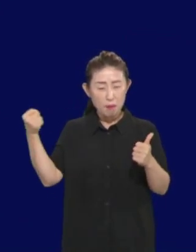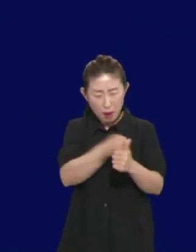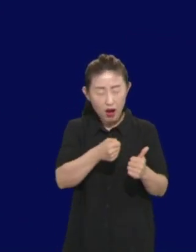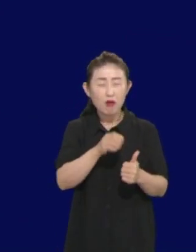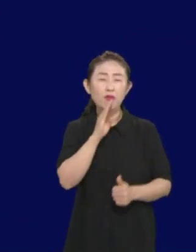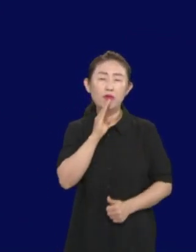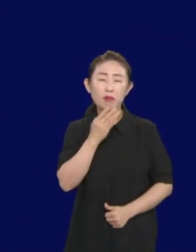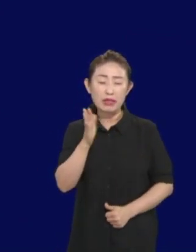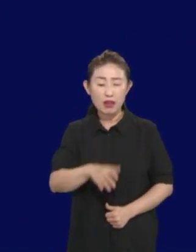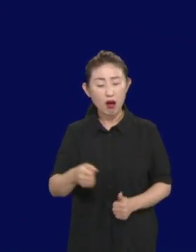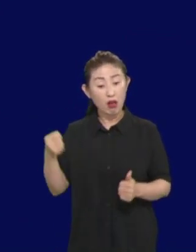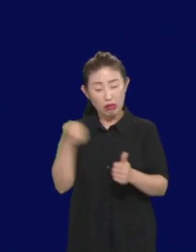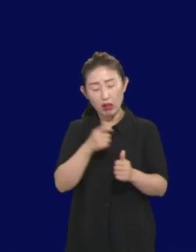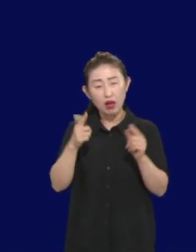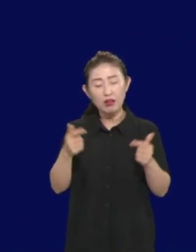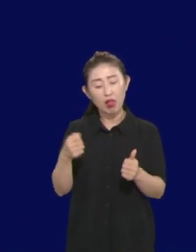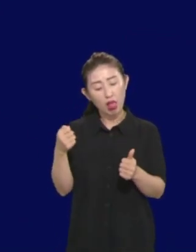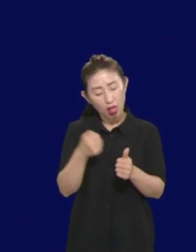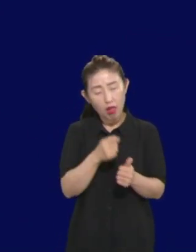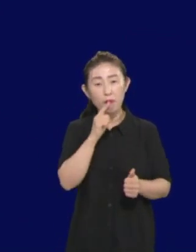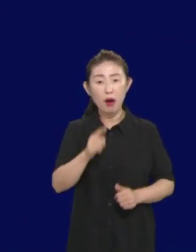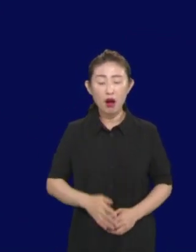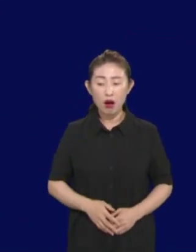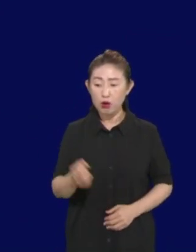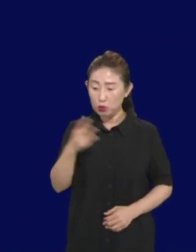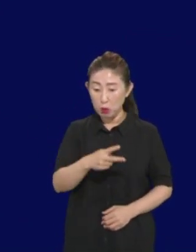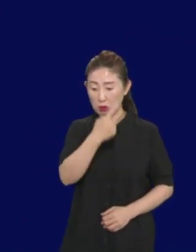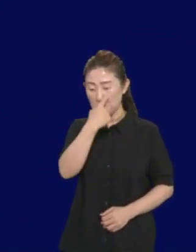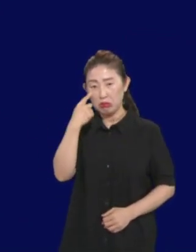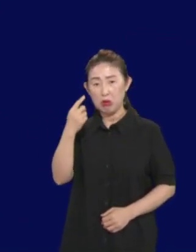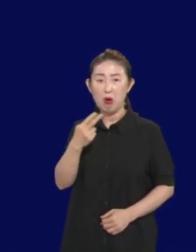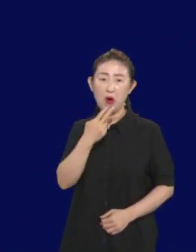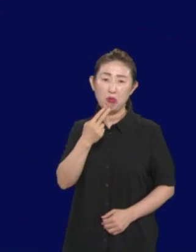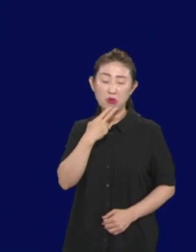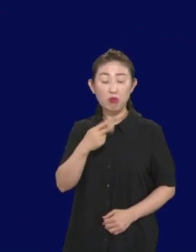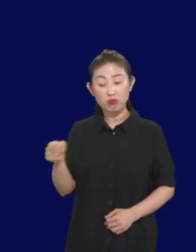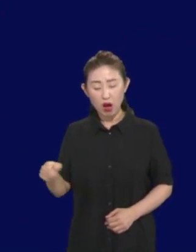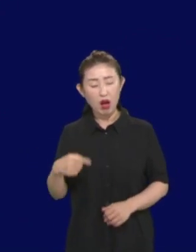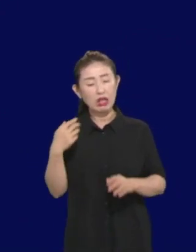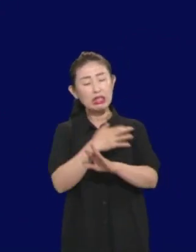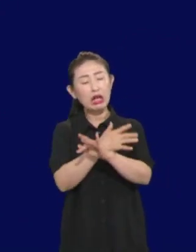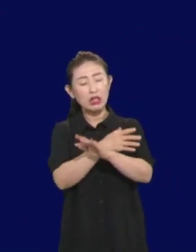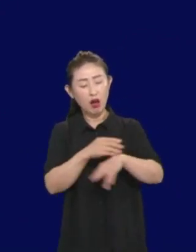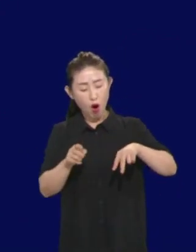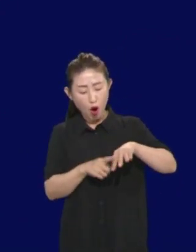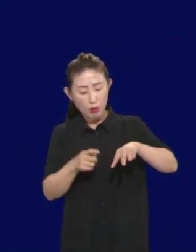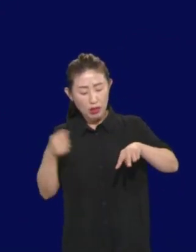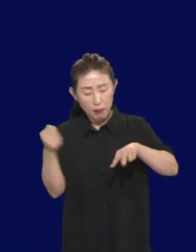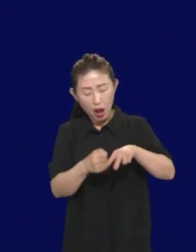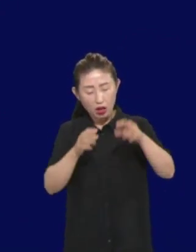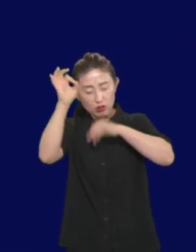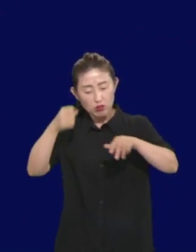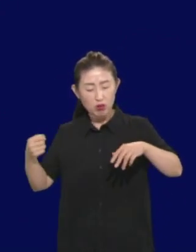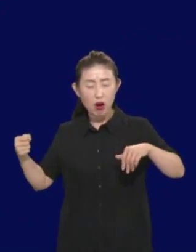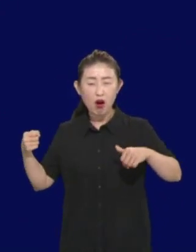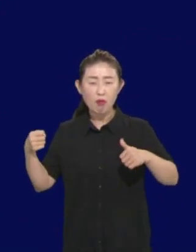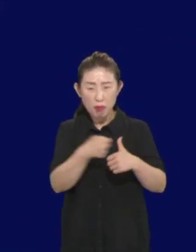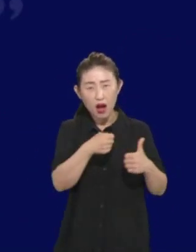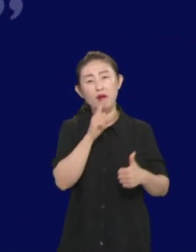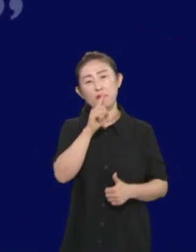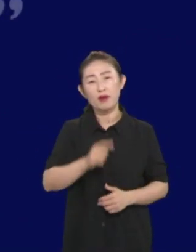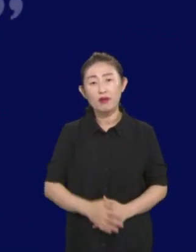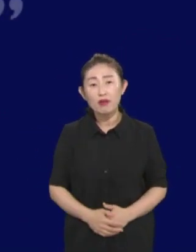사실이나 세게 때린 것은 주장이 상이해 입증할 증거가 없고 장난으로 허벅지를 때리려 했으나 의도치 않게 급소가